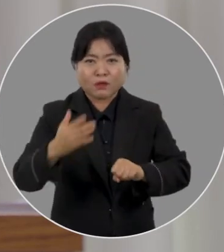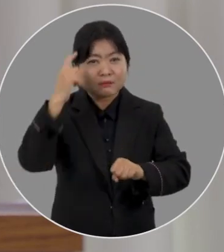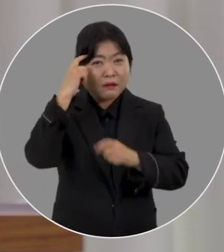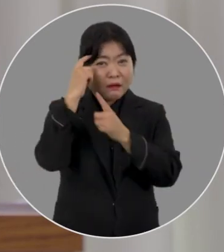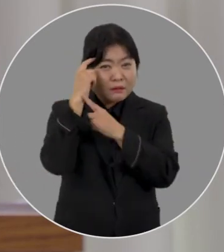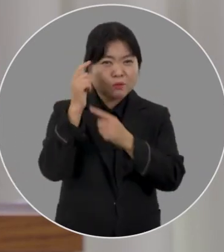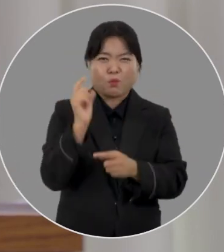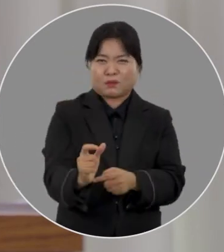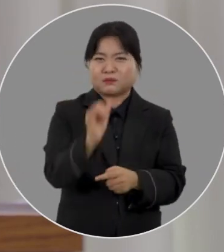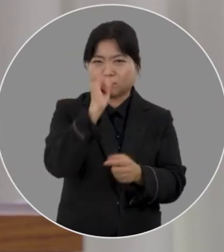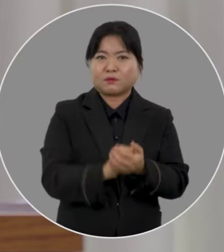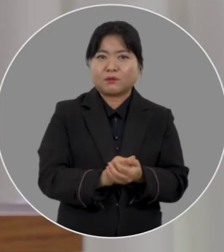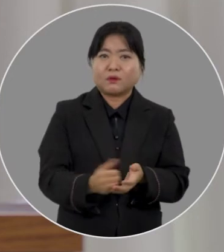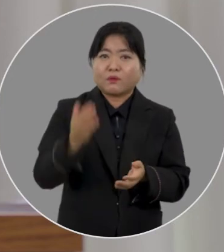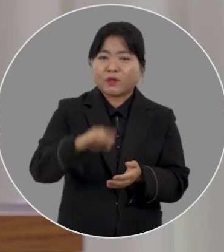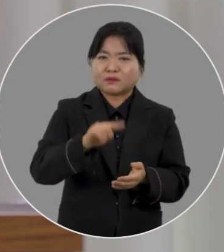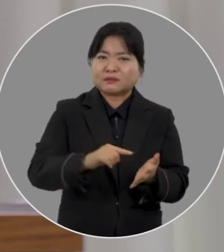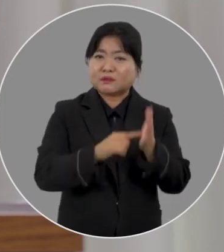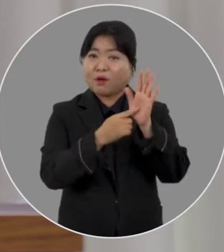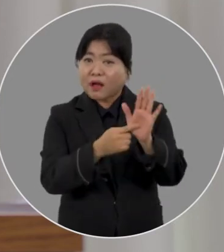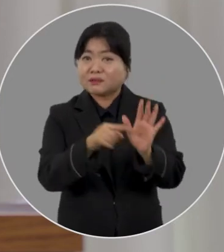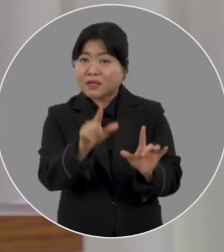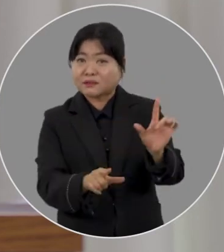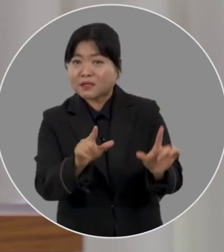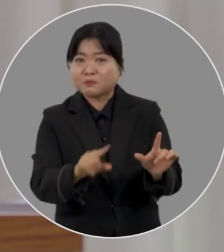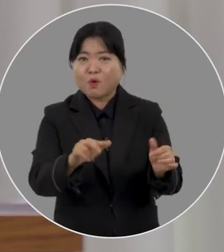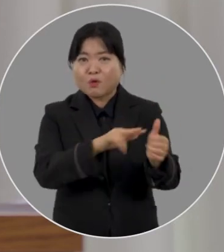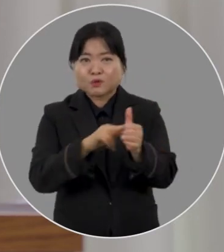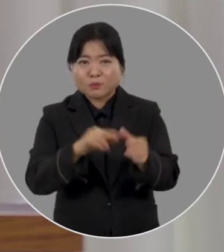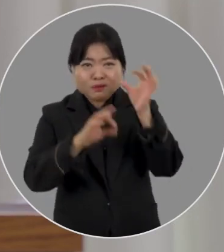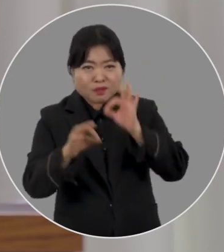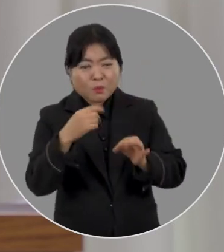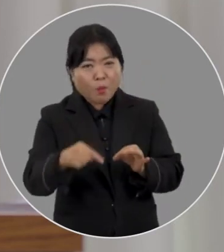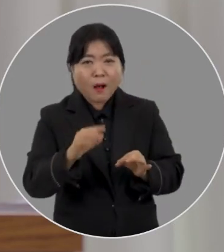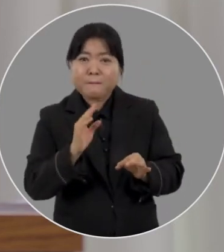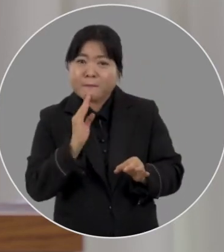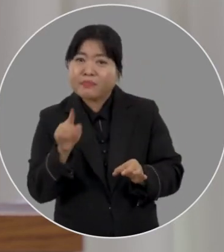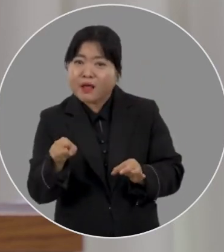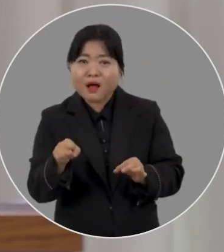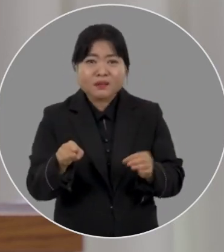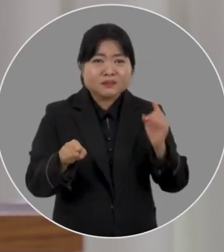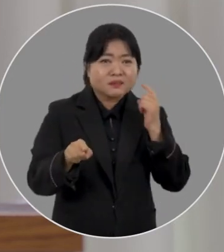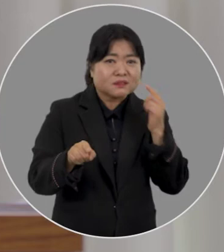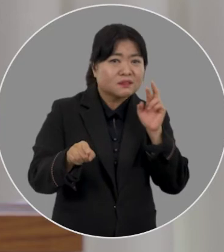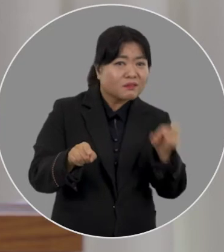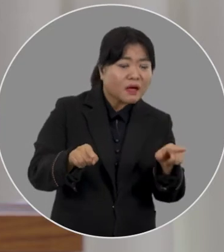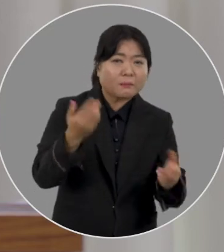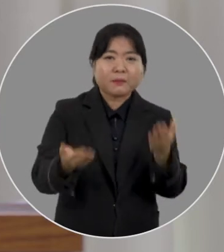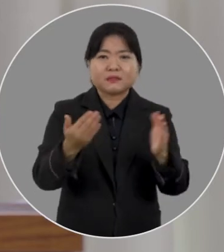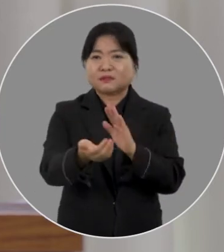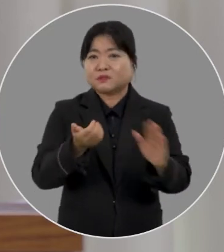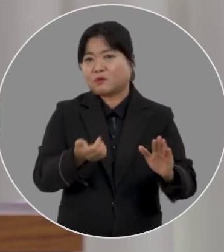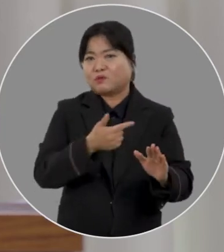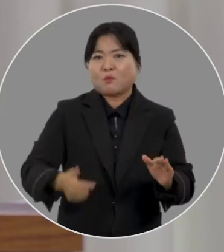굉장히 확고한 것 같아요. 근데 이게 드러나는 양상이 막 정보를 찾아서 뭐가 맞는가 이거를 판단하기 전에